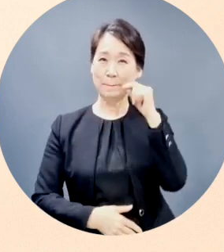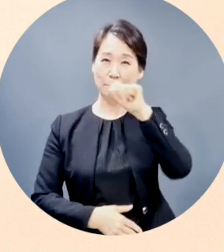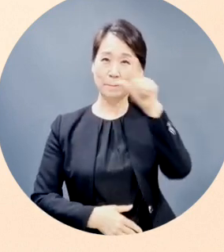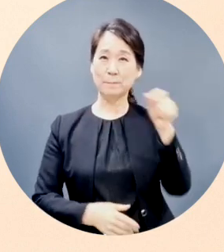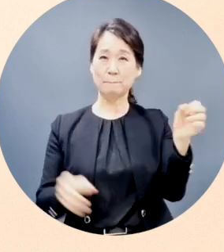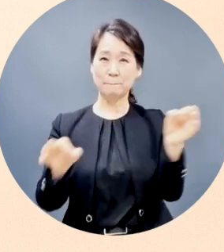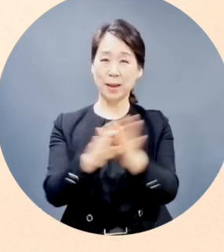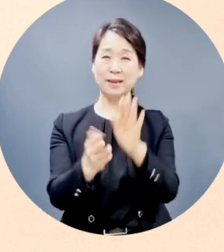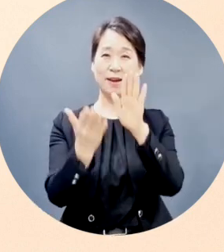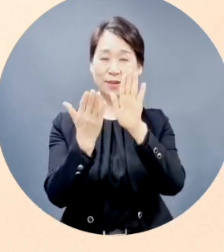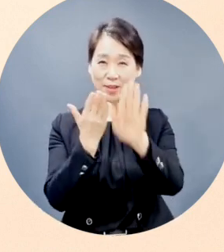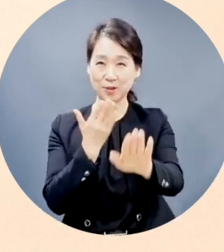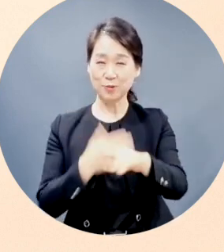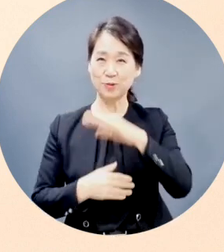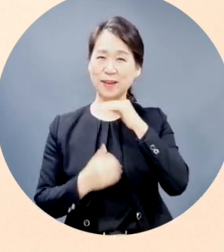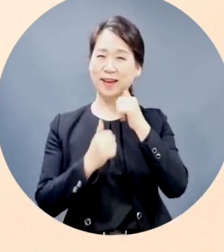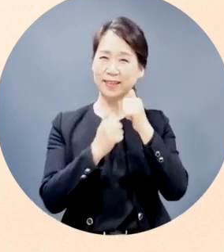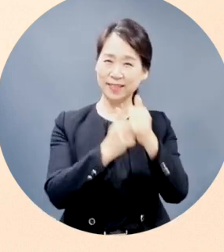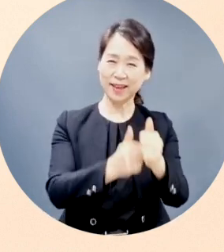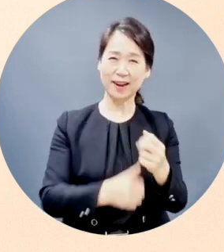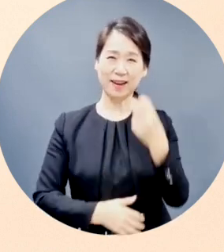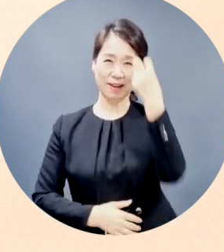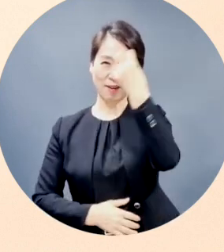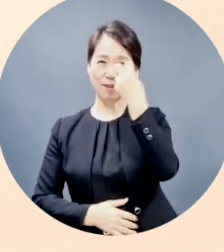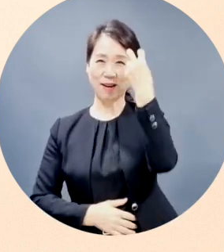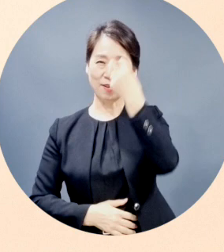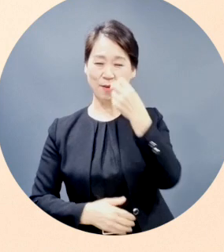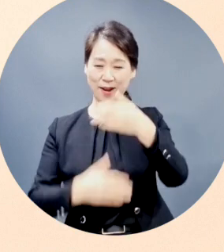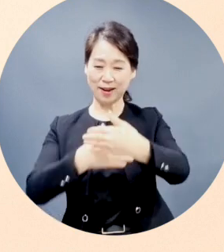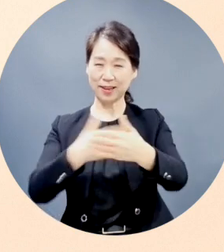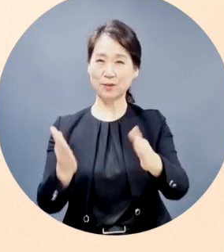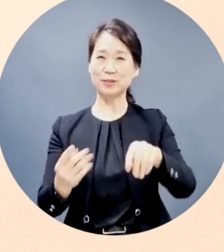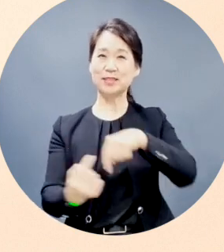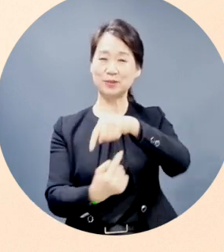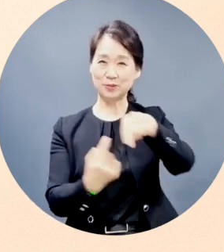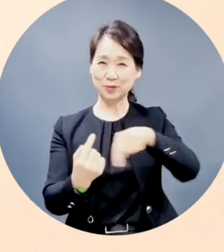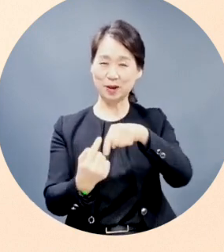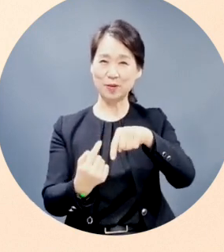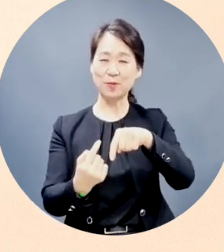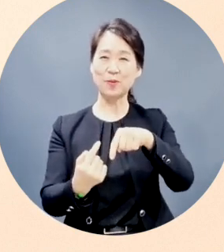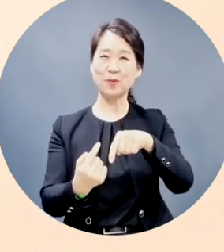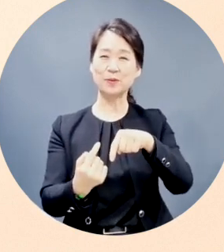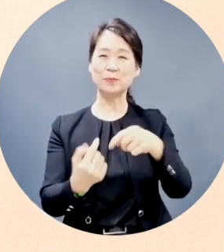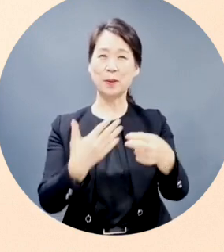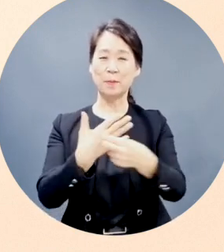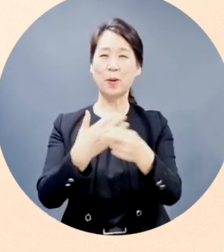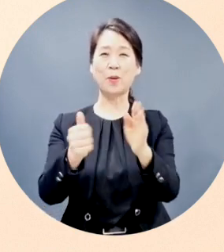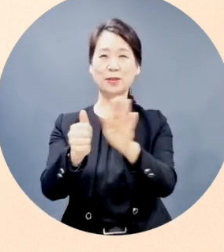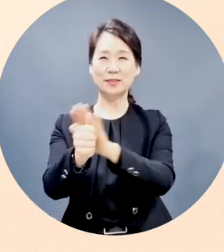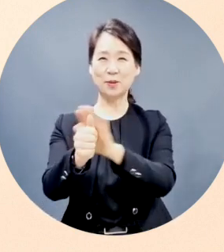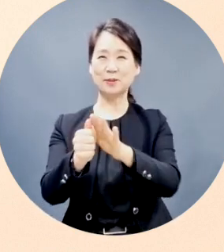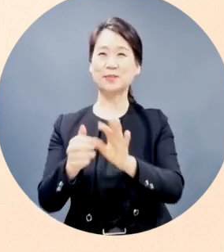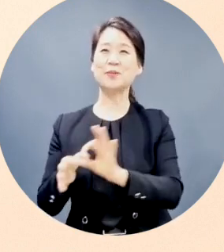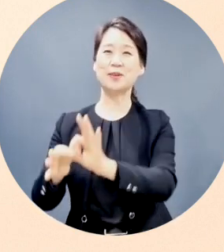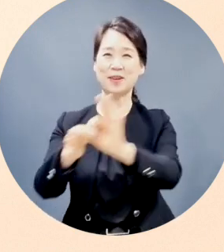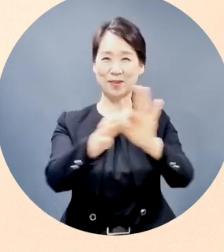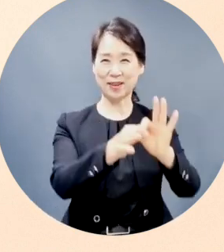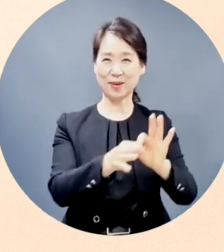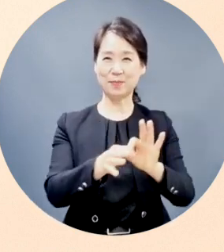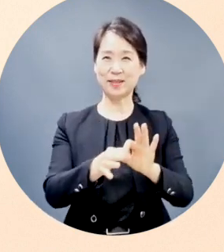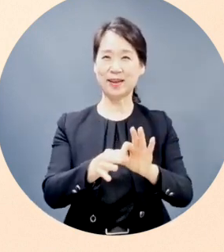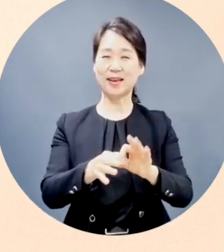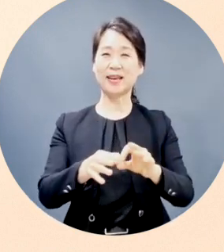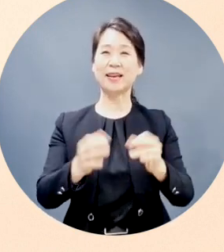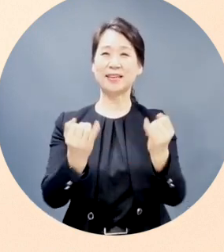여성의 건강관리를 위해 생애주기별 여성장애인 건강관리 교실을 운영하고 여성장애인을 위한 의료 서비스도